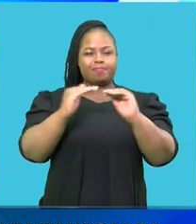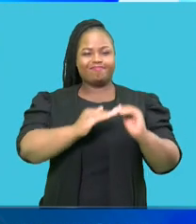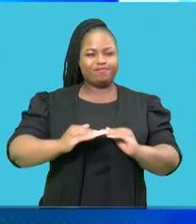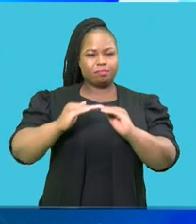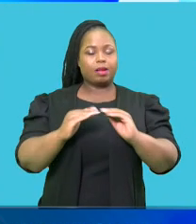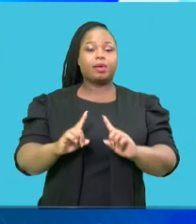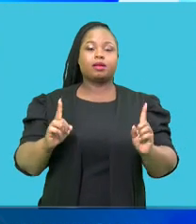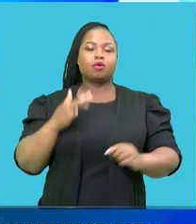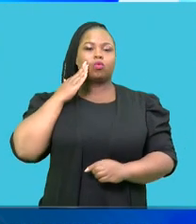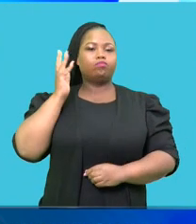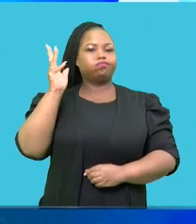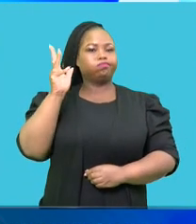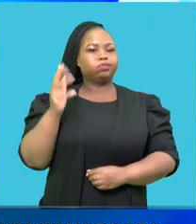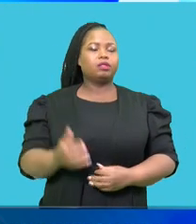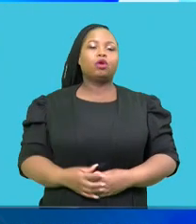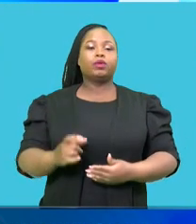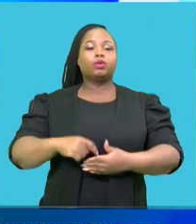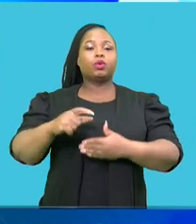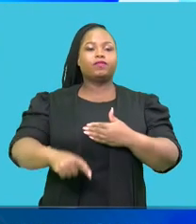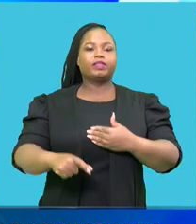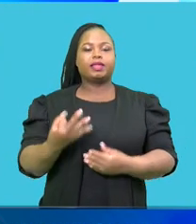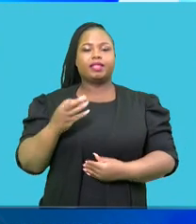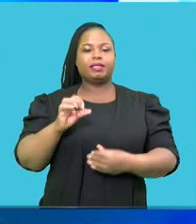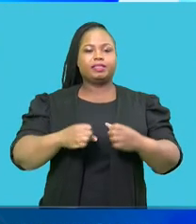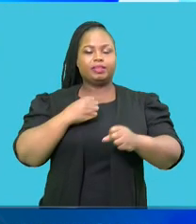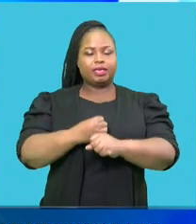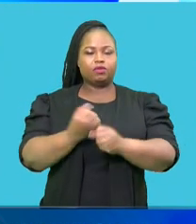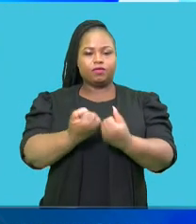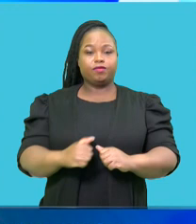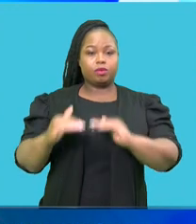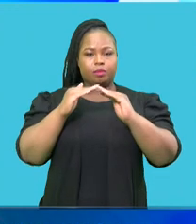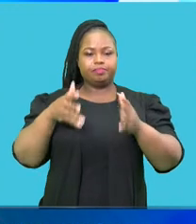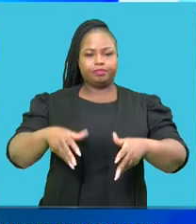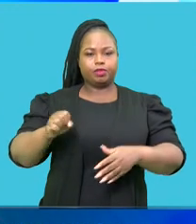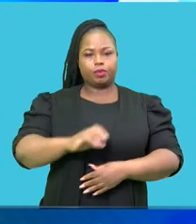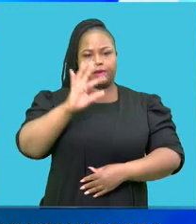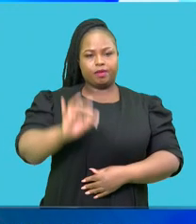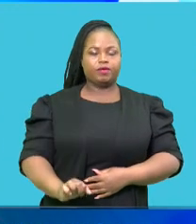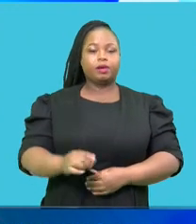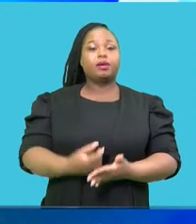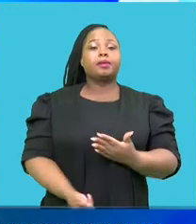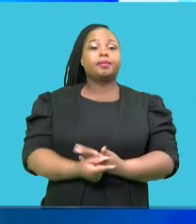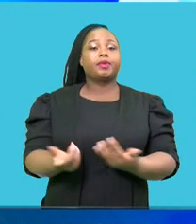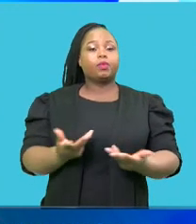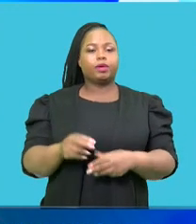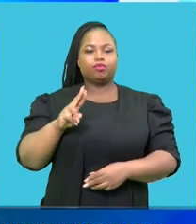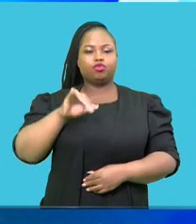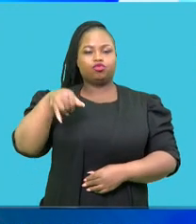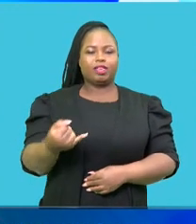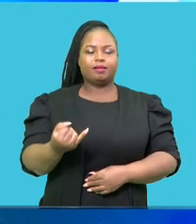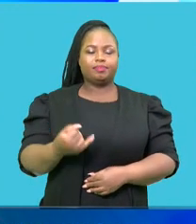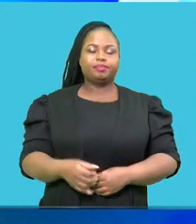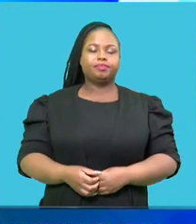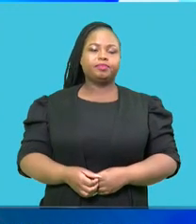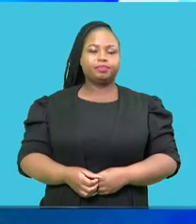katige tulingkulumo yosugu kwenungu utela mnyaga yenga mashuma matatu yende ando yeningi yeningzima Afrika, emi isa University of Johannesburg ya Auckland Park